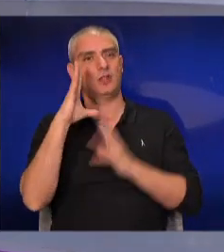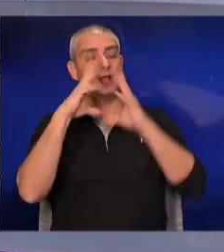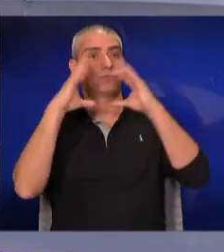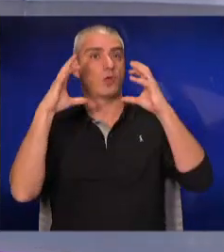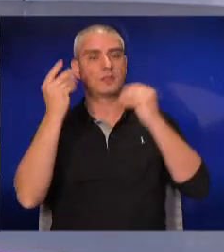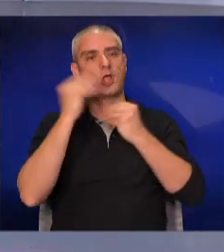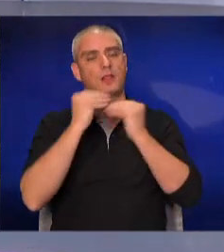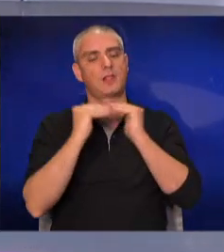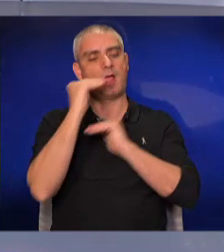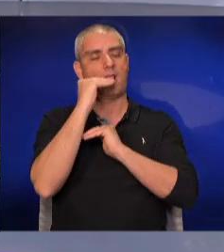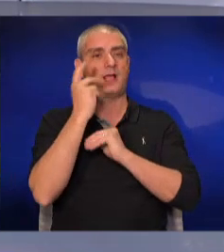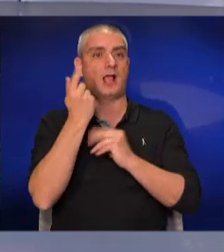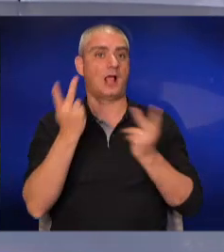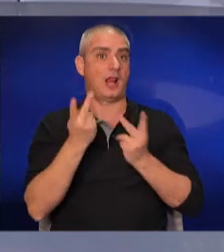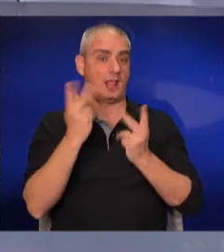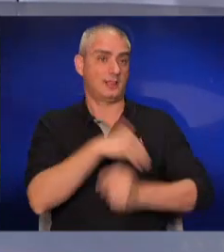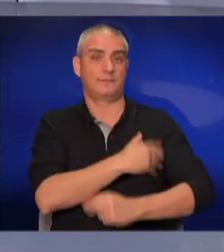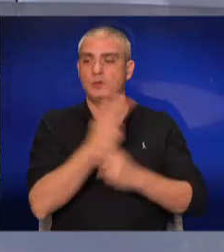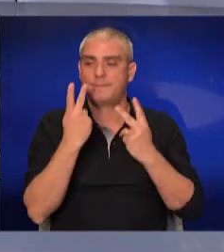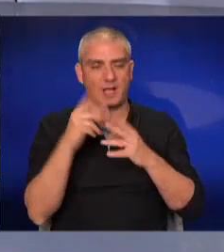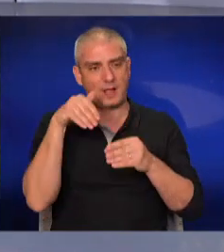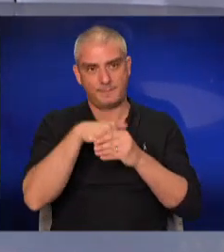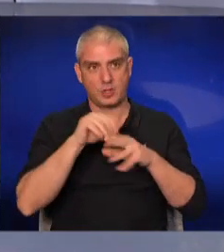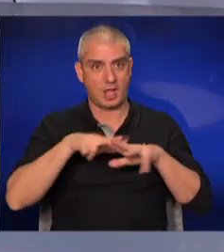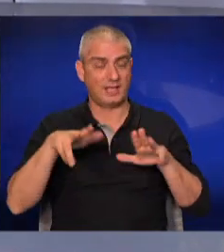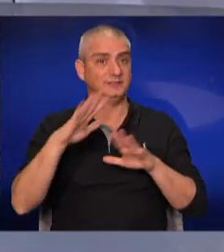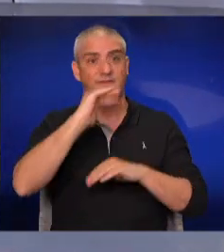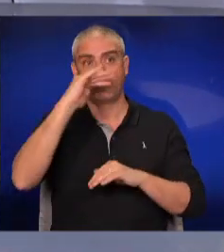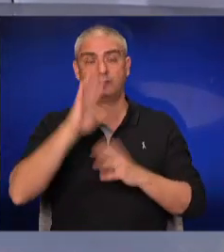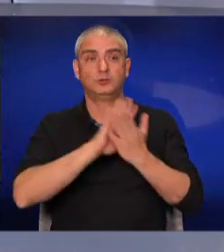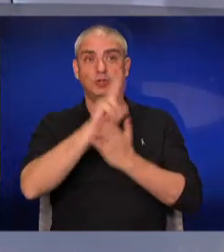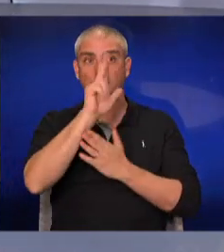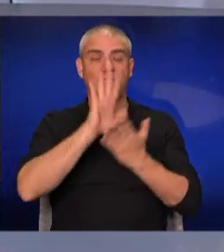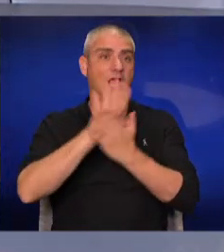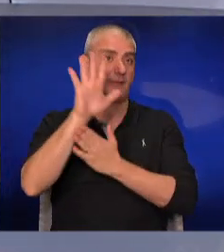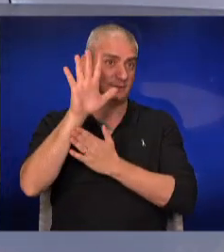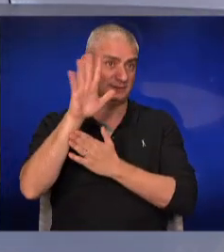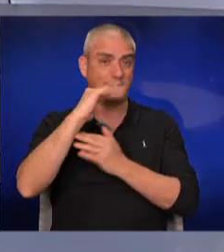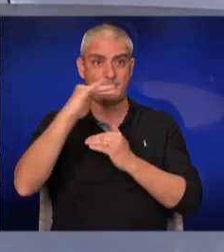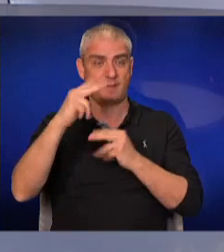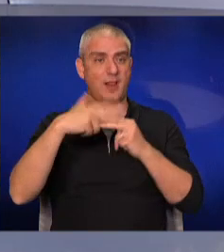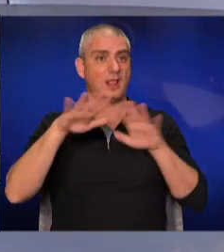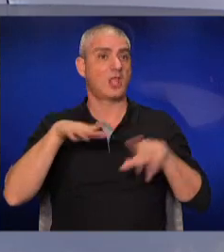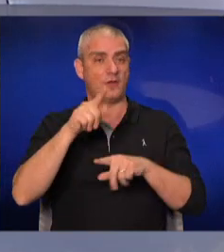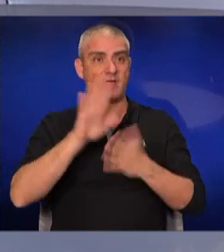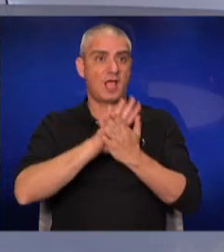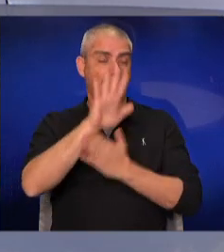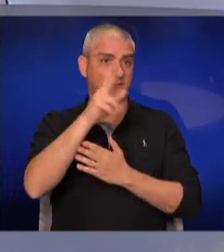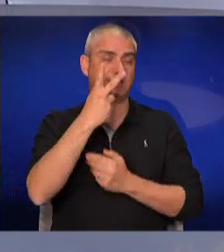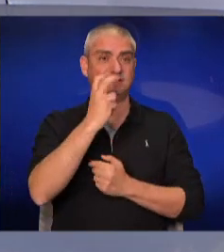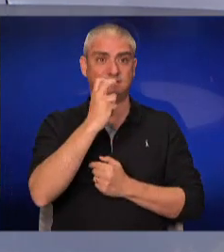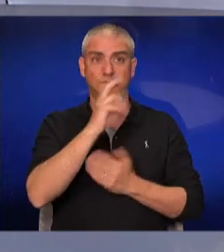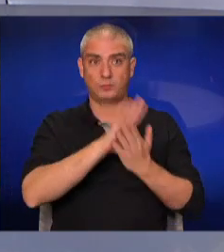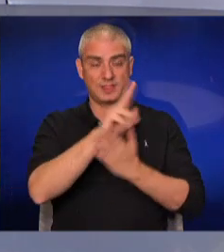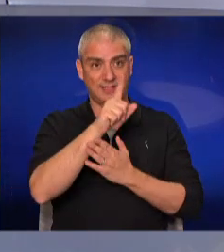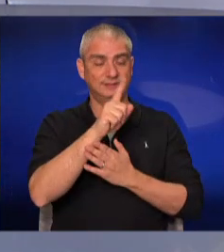עוד עלייה קלה בטמפרטורות, תורגש בעיקר בפנים הארץ ובערים, 13-15 מעלות בערים, לאורך מישור חוף